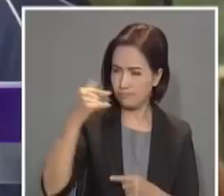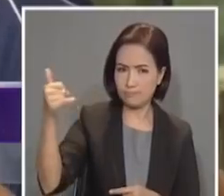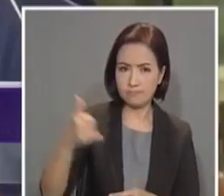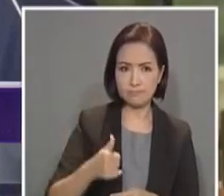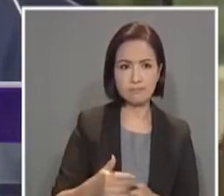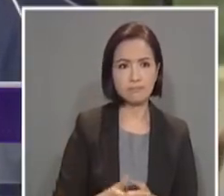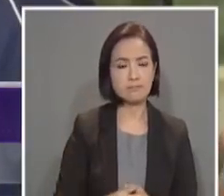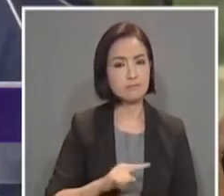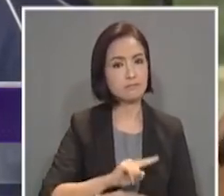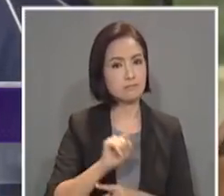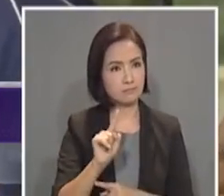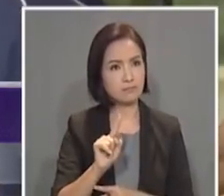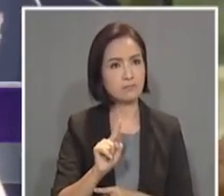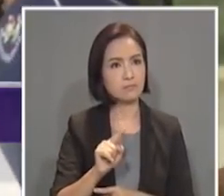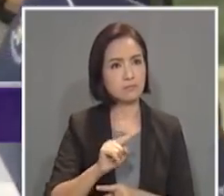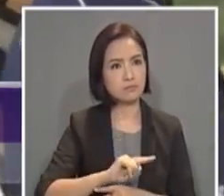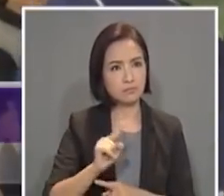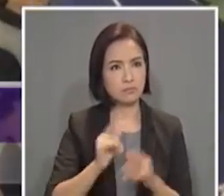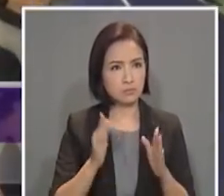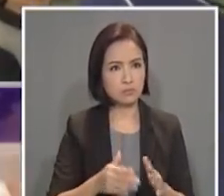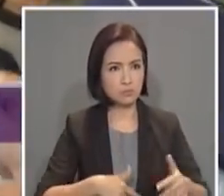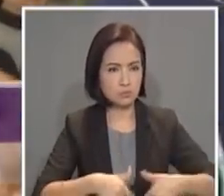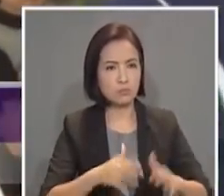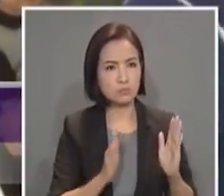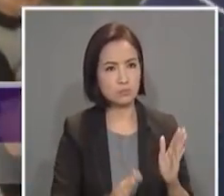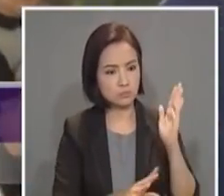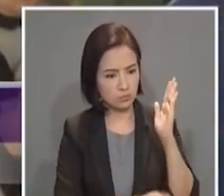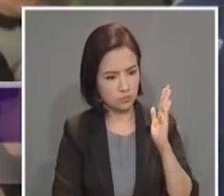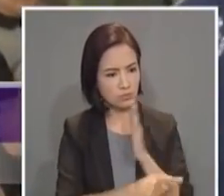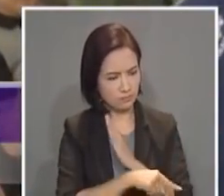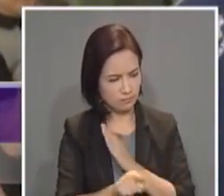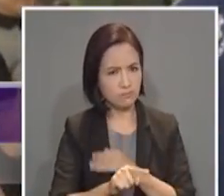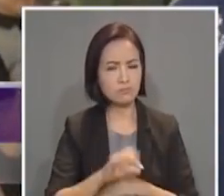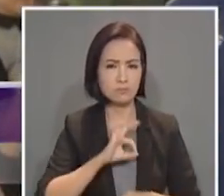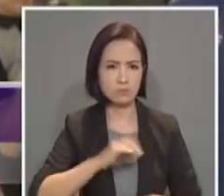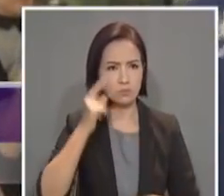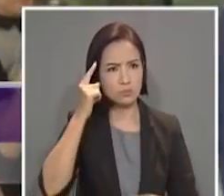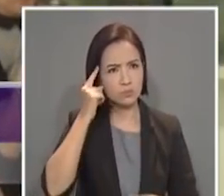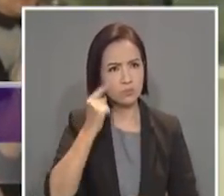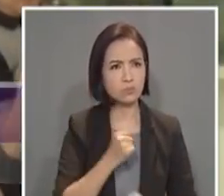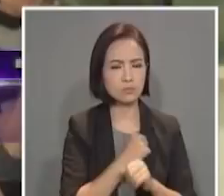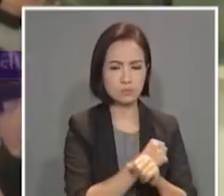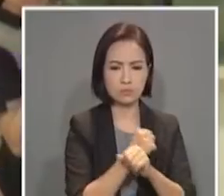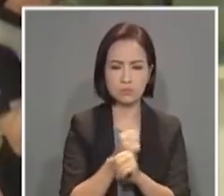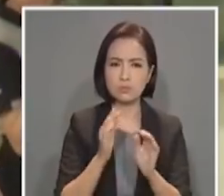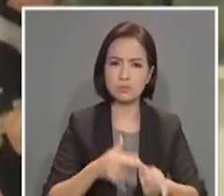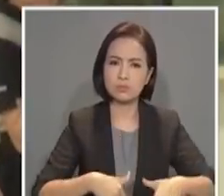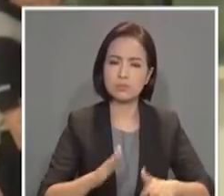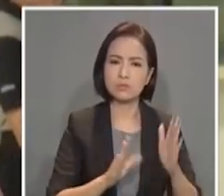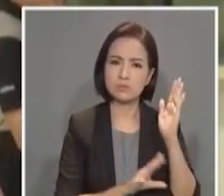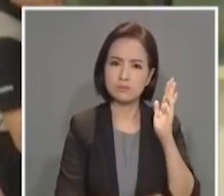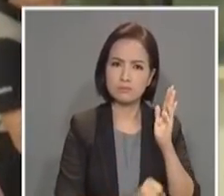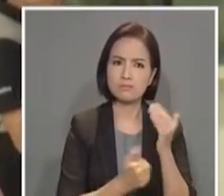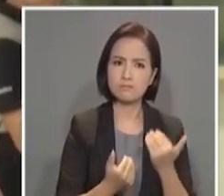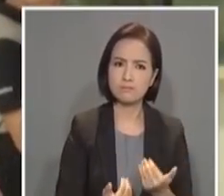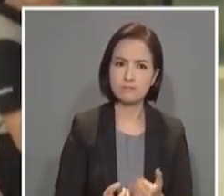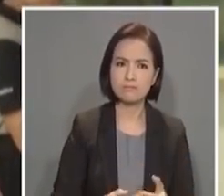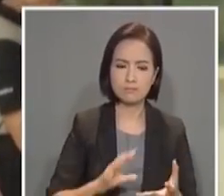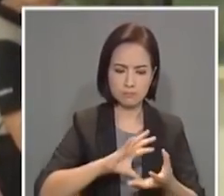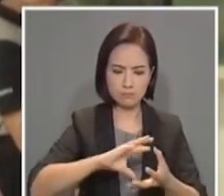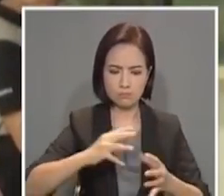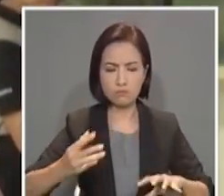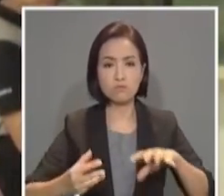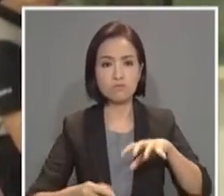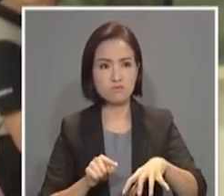เพราะฉะนั้นวันที่1เนี่ยผมจะระดมคนตรงขลากระตุ้นคนตรงขลาว่ามาสร้างจิตสำนึกมาปกป้องศักดิ์ศรีตรงขลาว่าวันนี้นะครับสุสานหอยเนี่ยมา